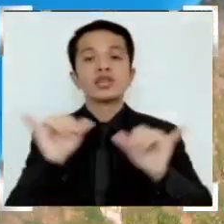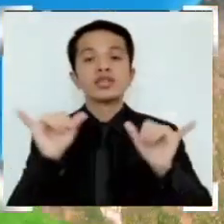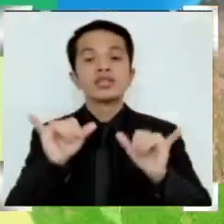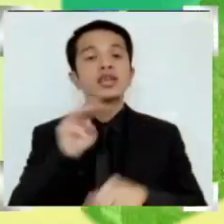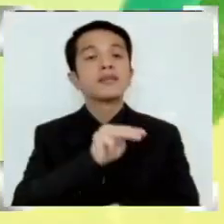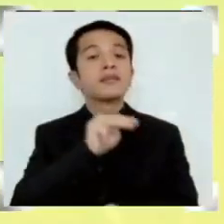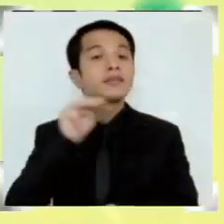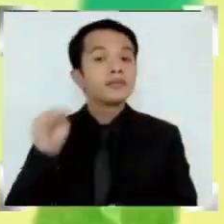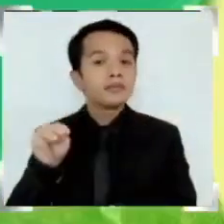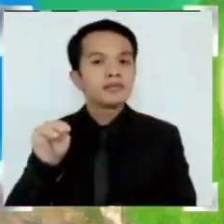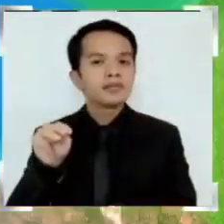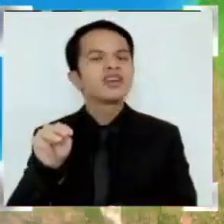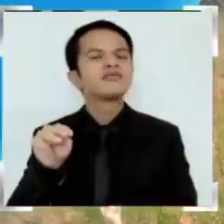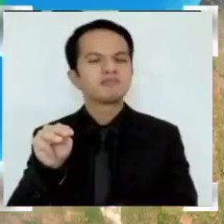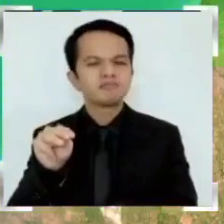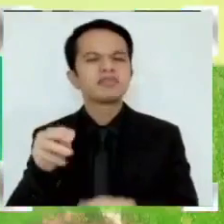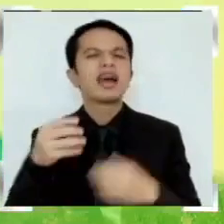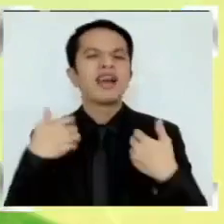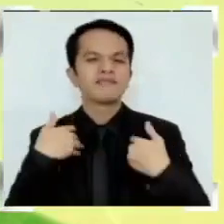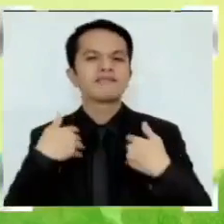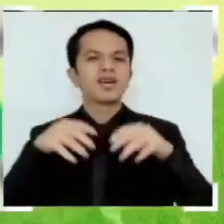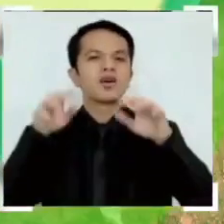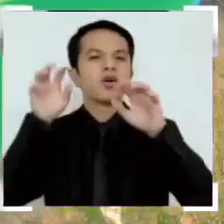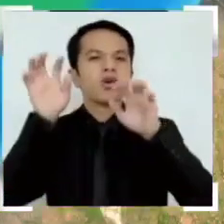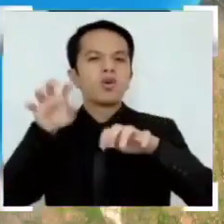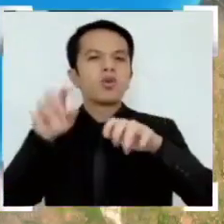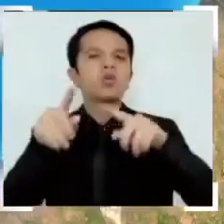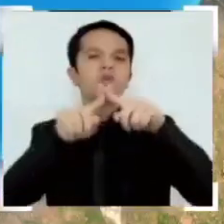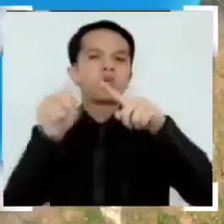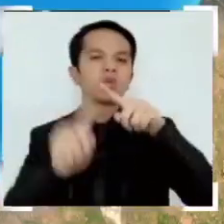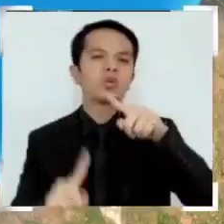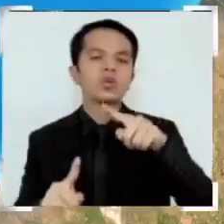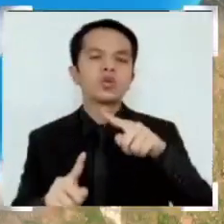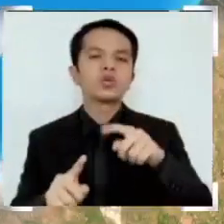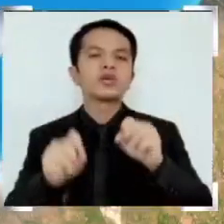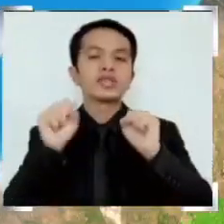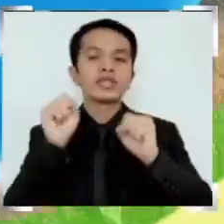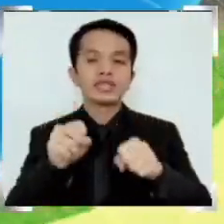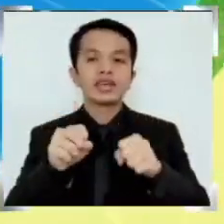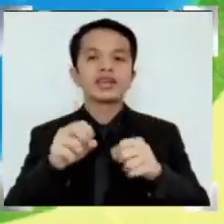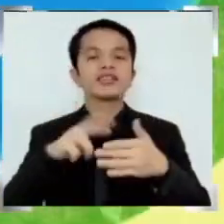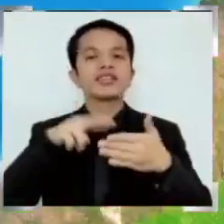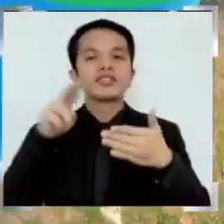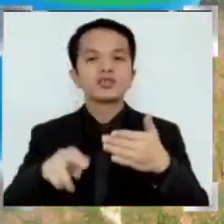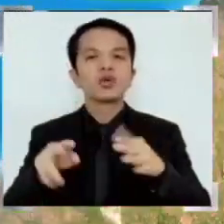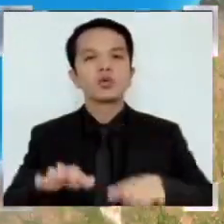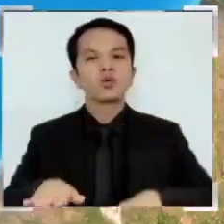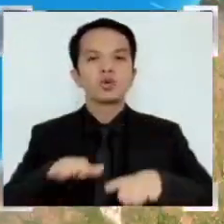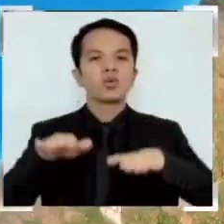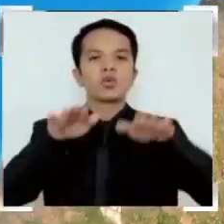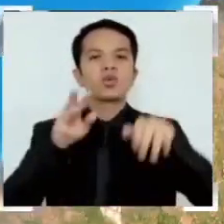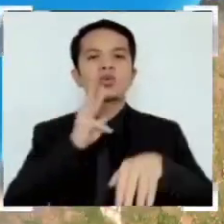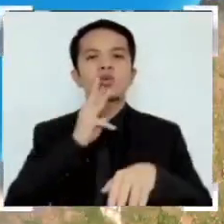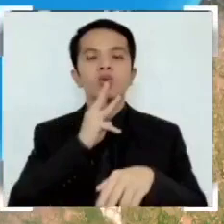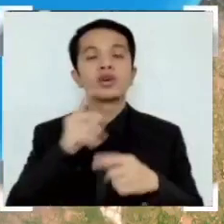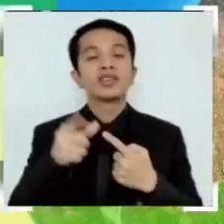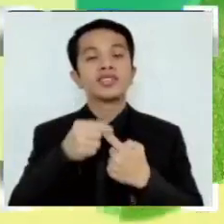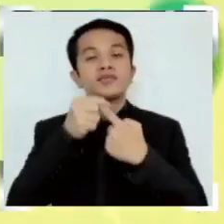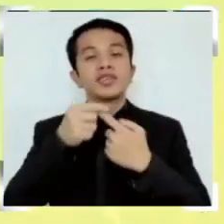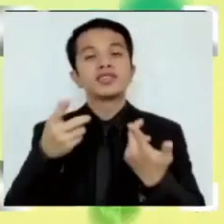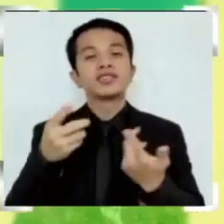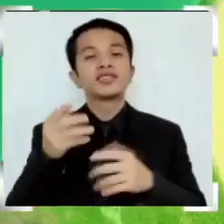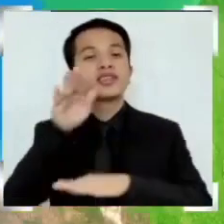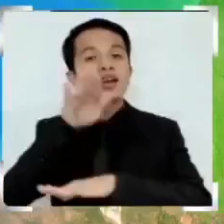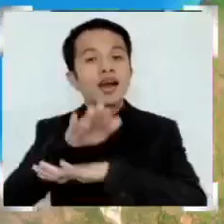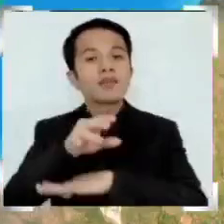na kumataas din po ang tsansa ng thunderstorms na posibleng magpabaha, lalong-lalo na po yan sa hapon o kaya naman ay sa gabi.